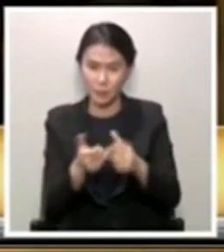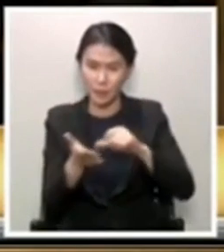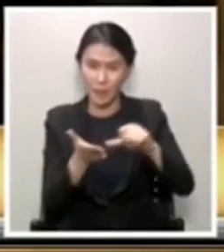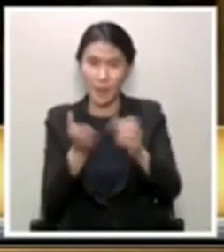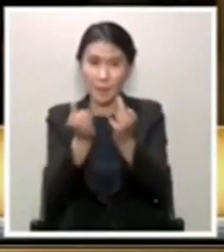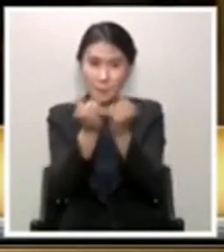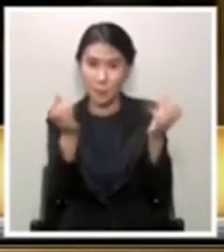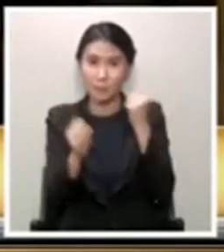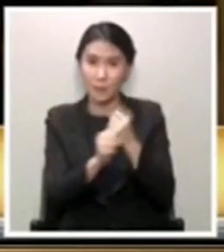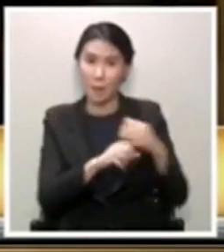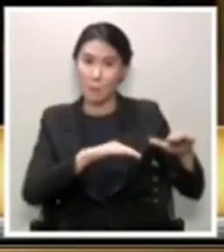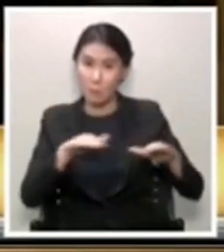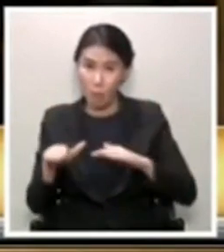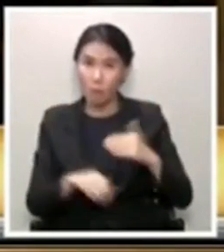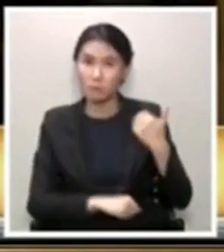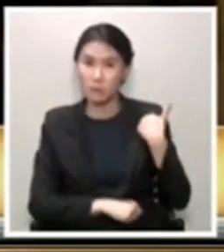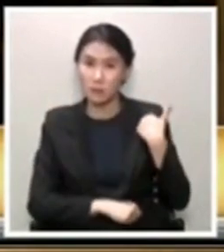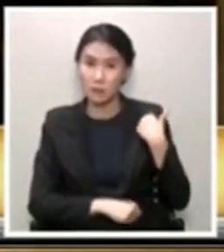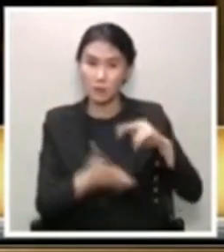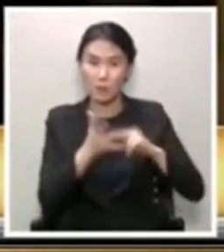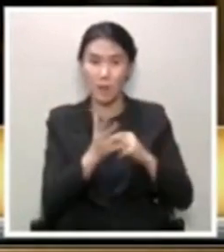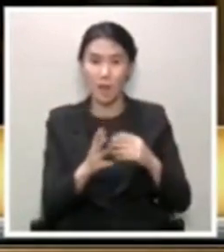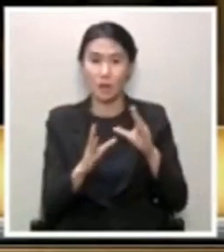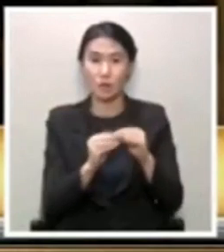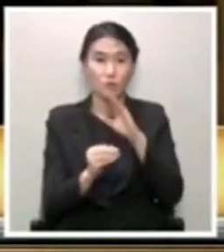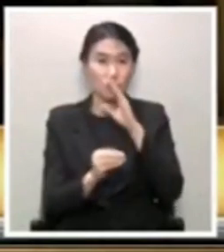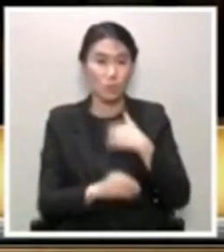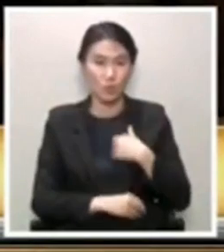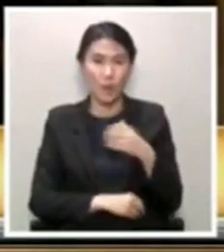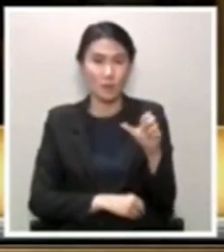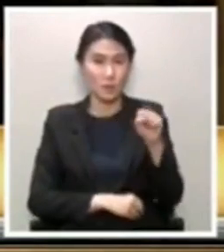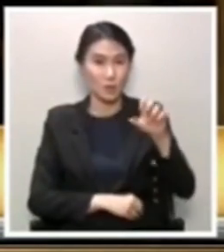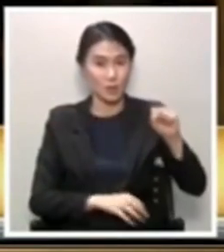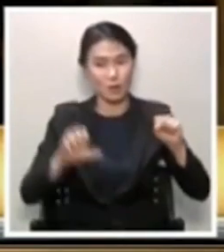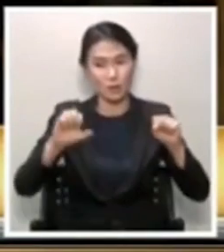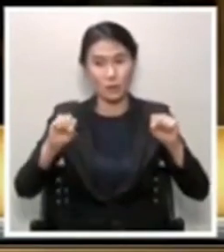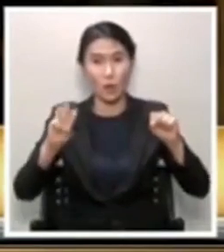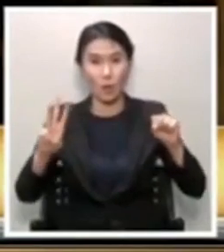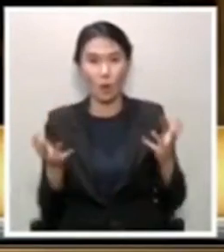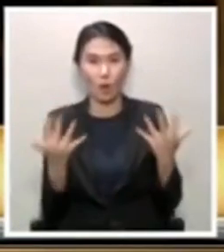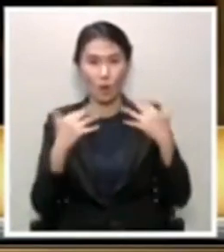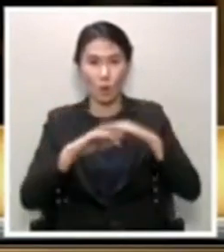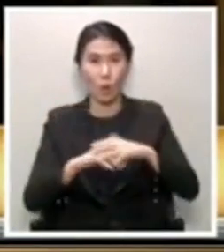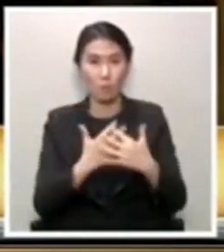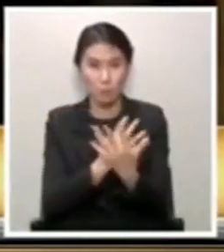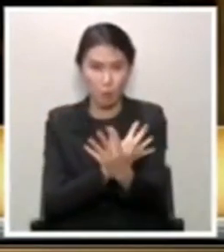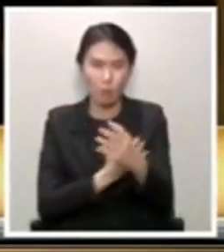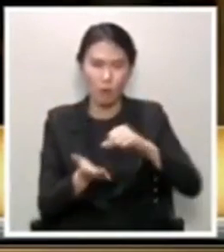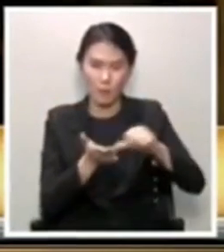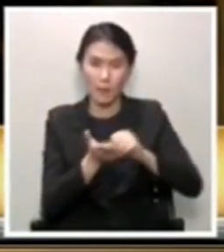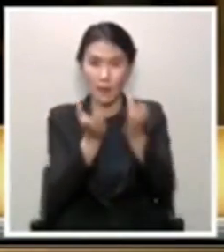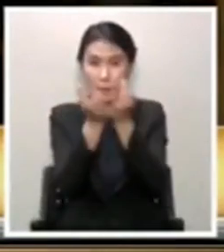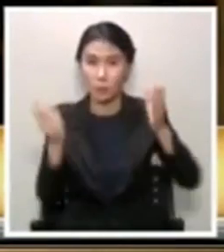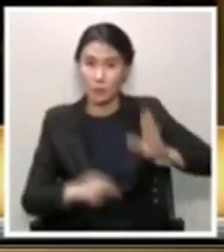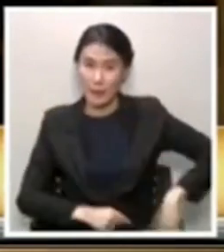รมนูญจะทําพร้อมกันในที่ประชุมร่วมกันของรัฐสภาสมัยปี89รัฐธรรมนูญ